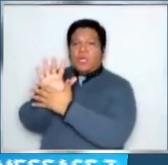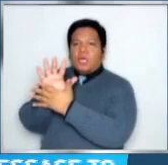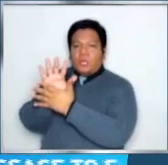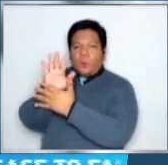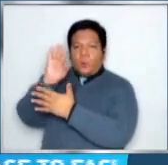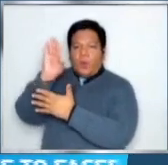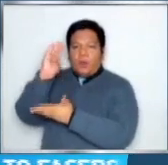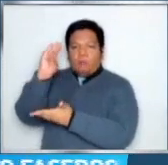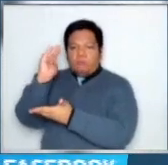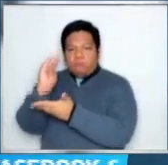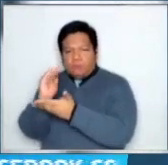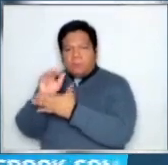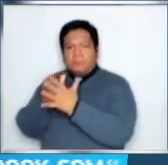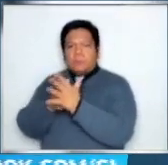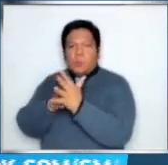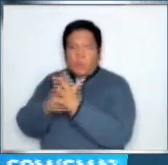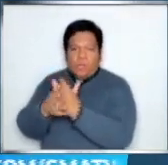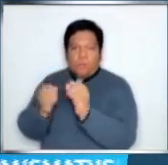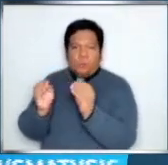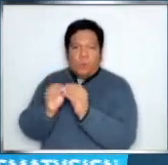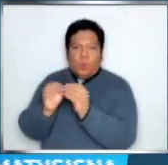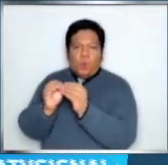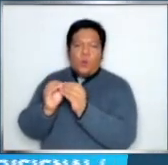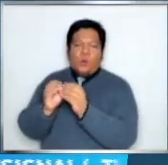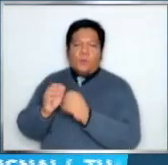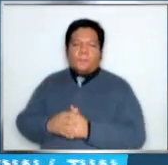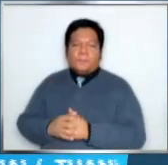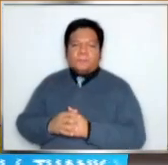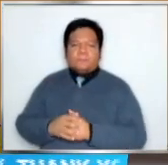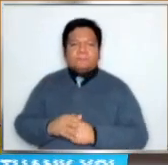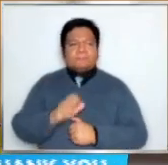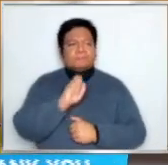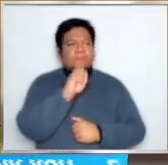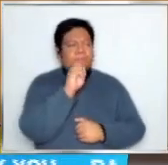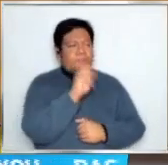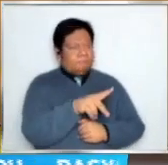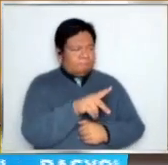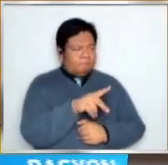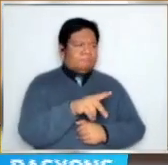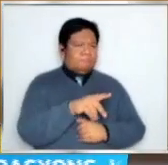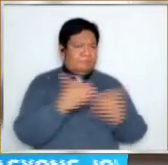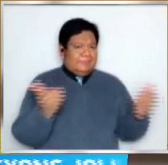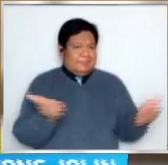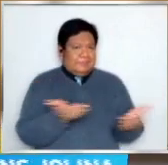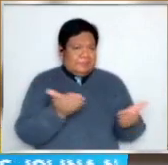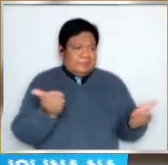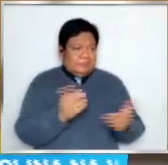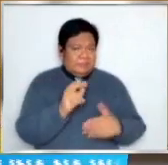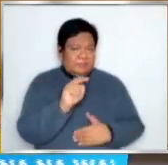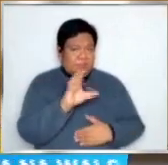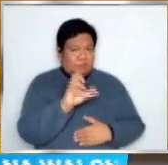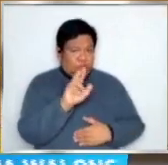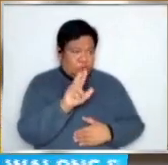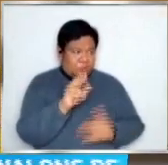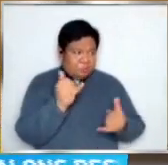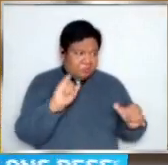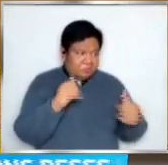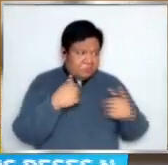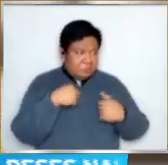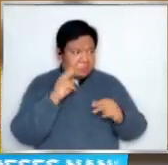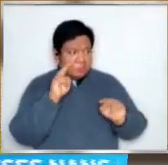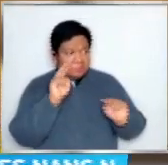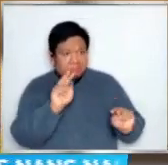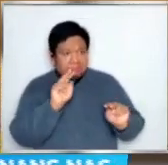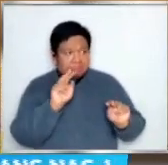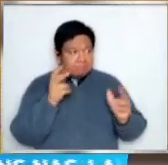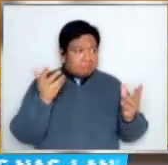ito into a tropical storm. Okay. Pero dito po sa Metro Manila, may aasahan pa ba tayong mga bugso ng